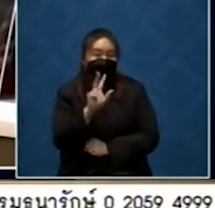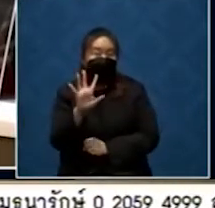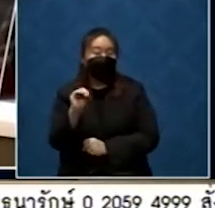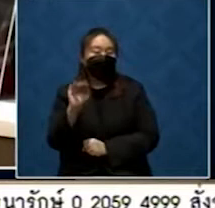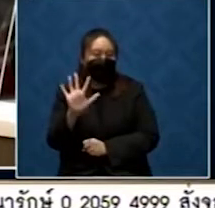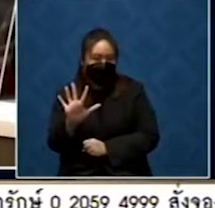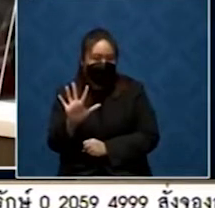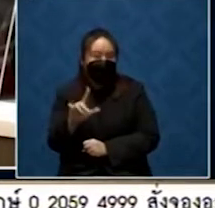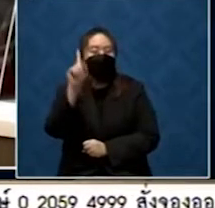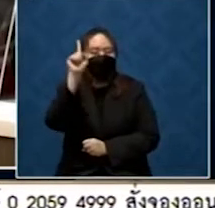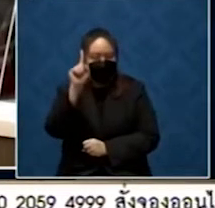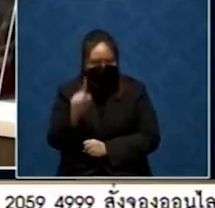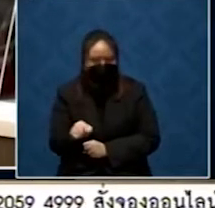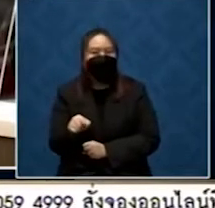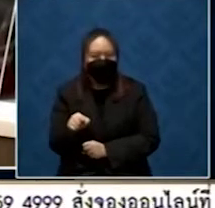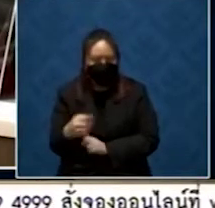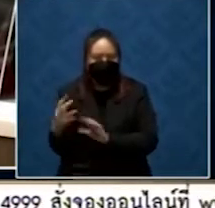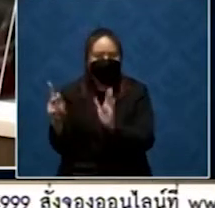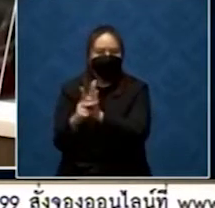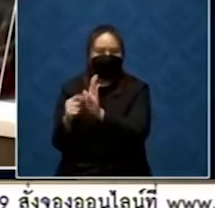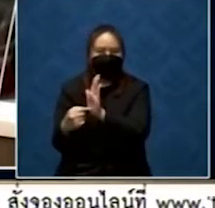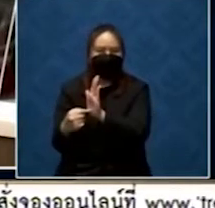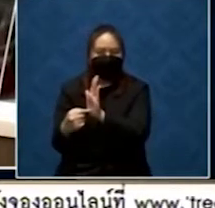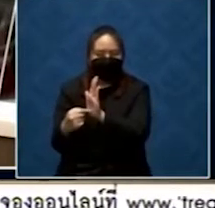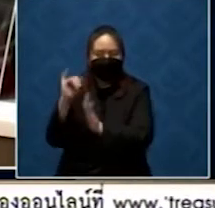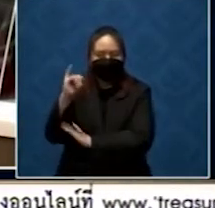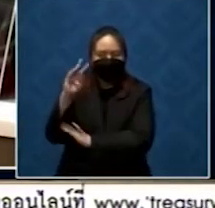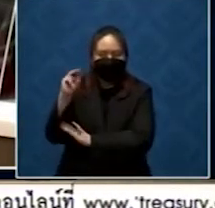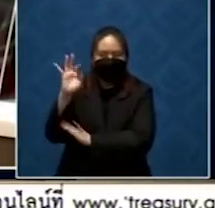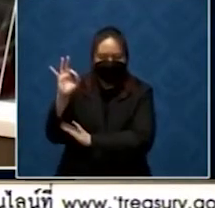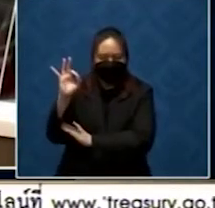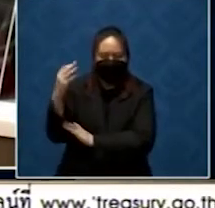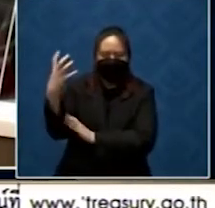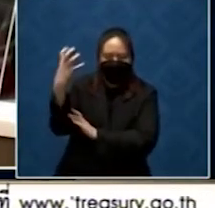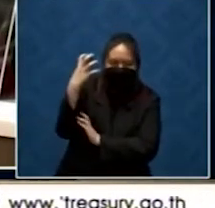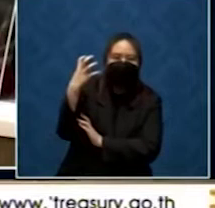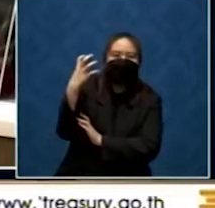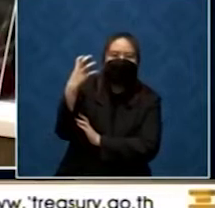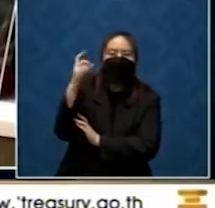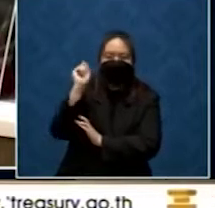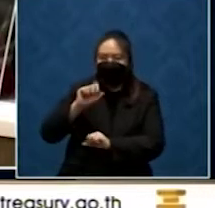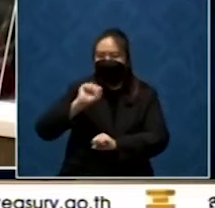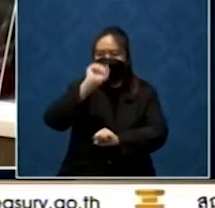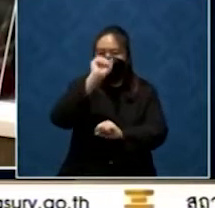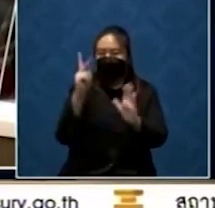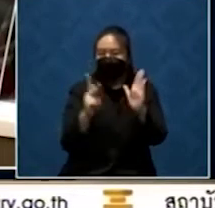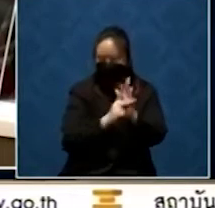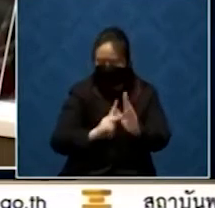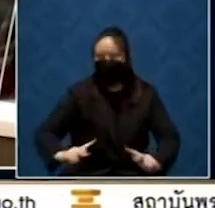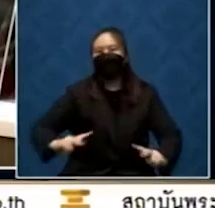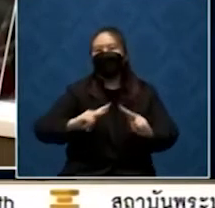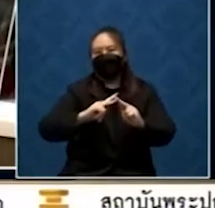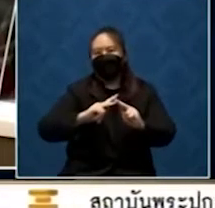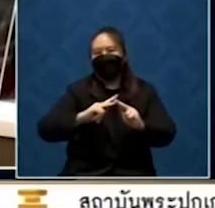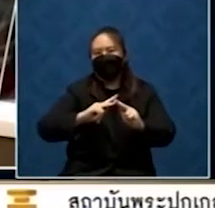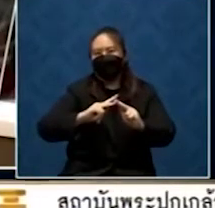อยู่ในภายใต้ข้อบังคับหรือเงื่อนไขของ IMF ก็จำเป็นต้องออกกฎกระทรวงหรือมีมาตรการนี้